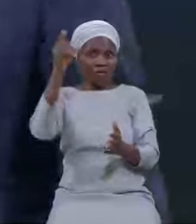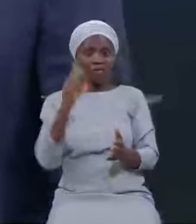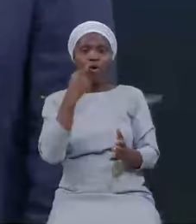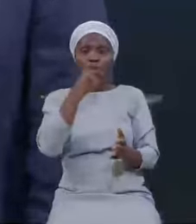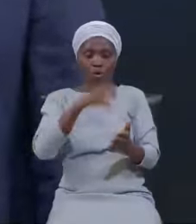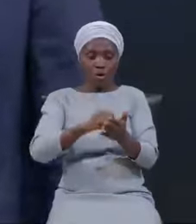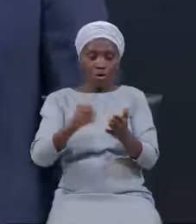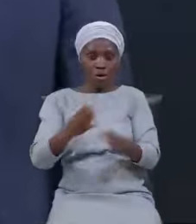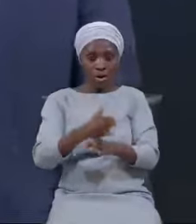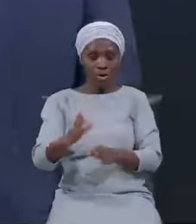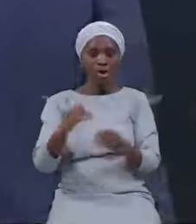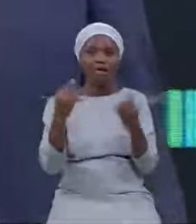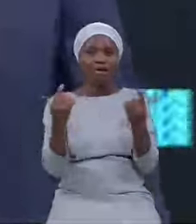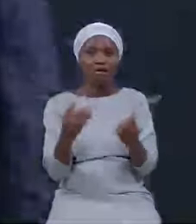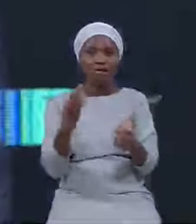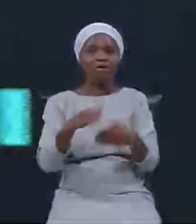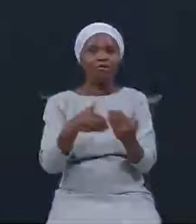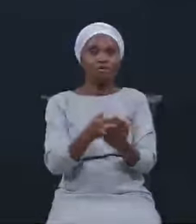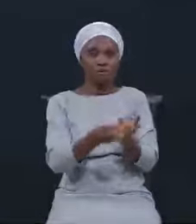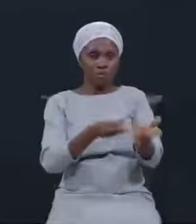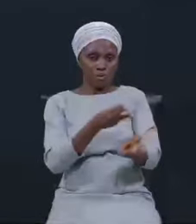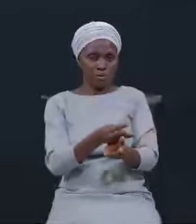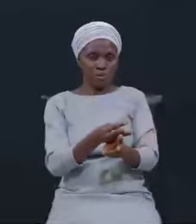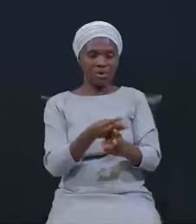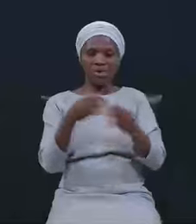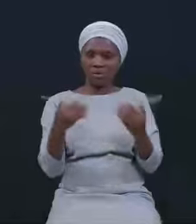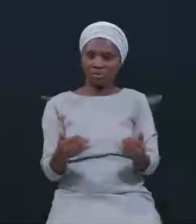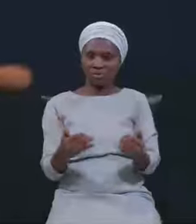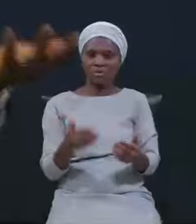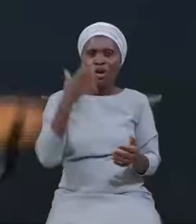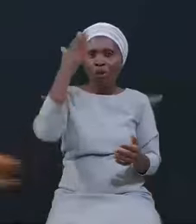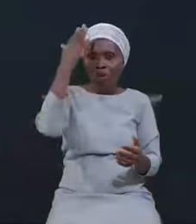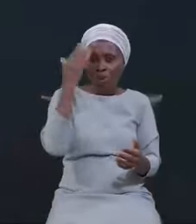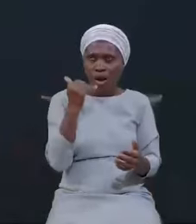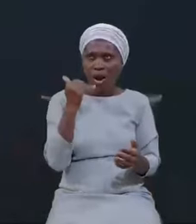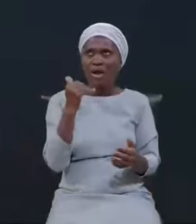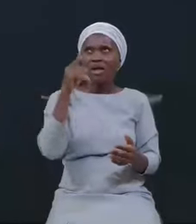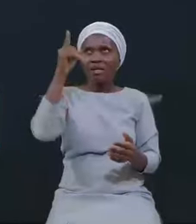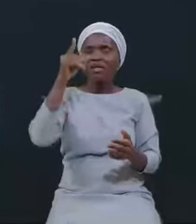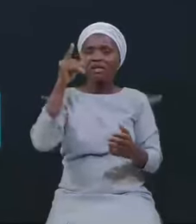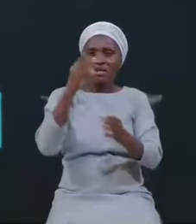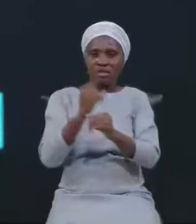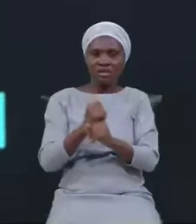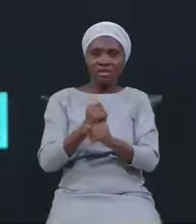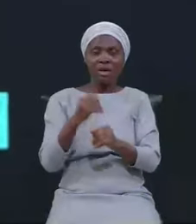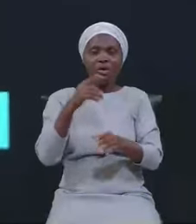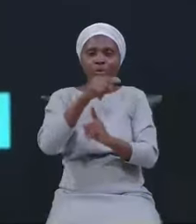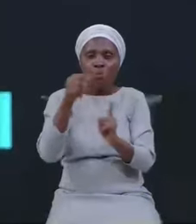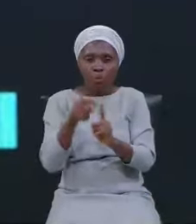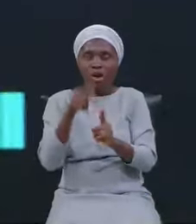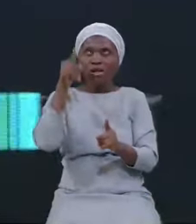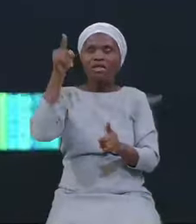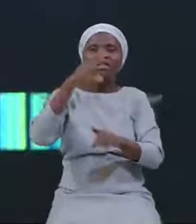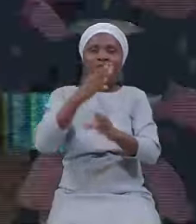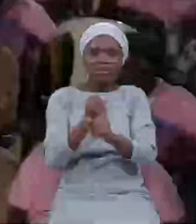monde. Quand est-ce qu'il ôte nos péchés? Dès que vous regardez à lui, dès que vous